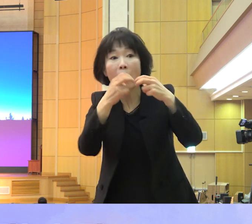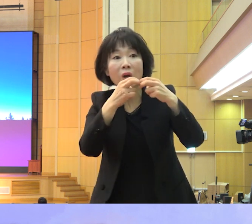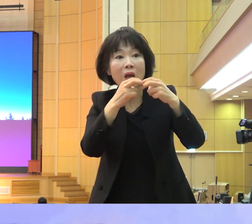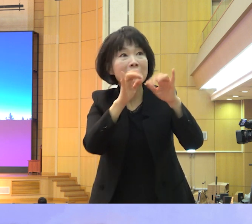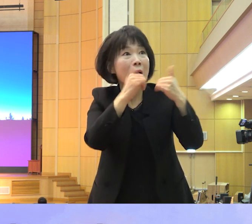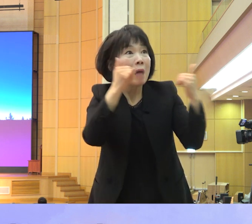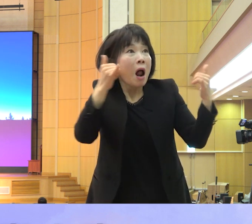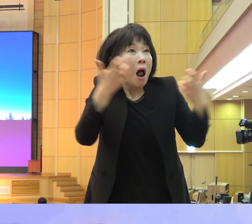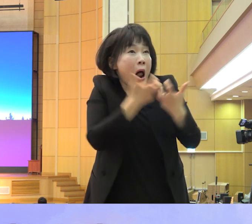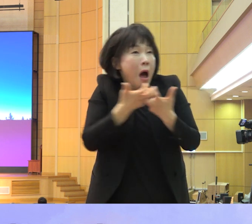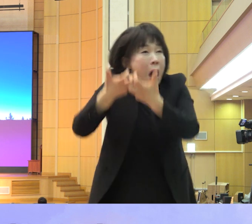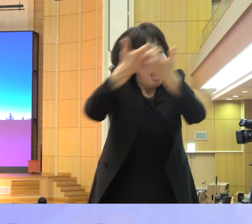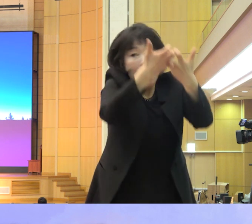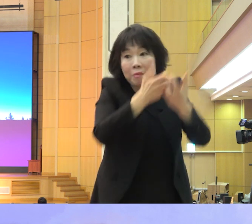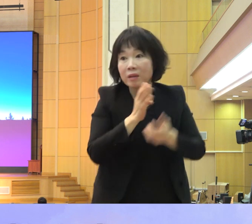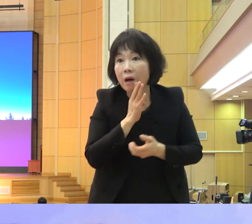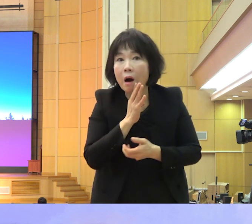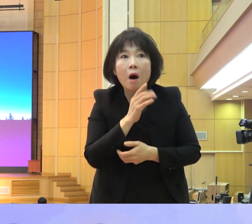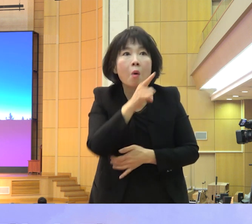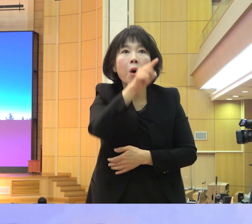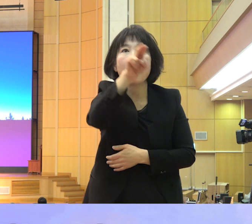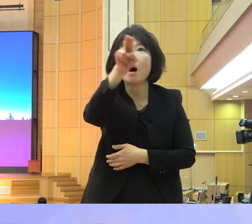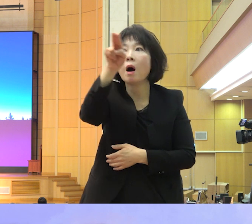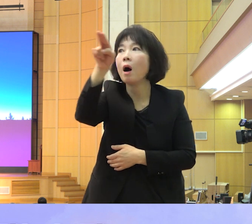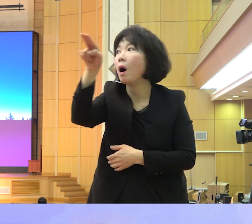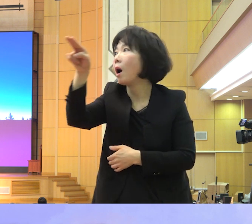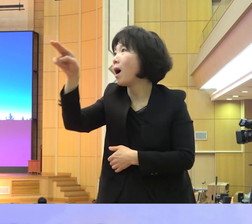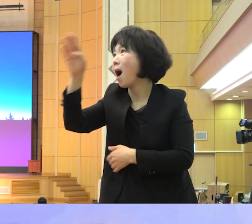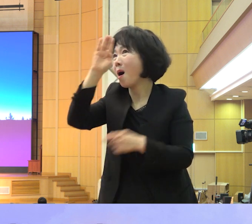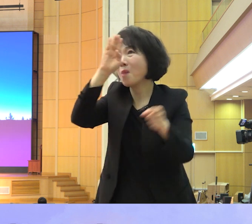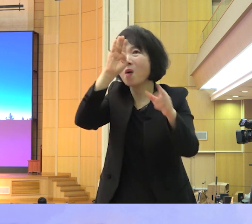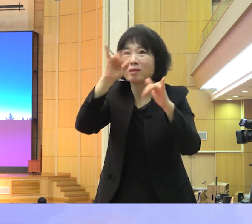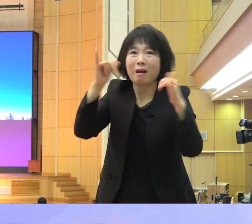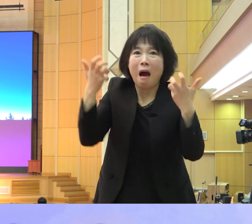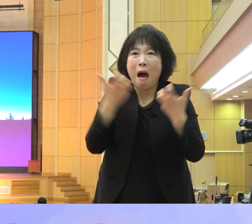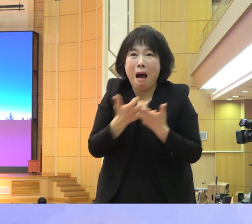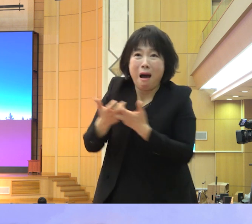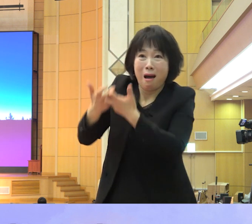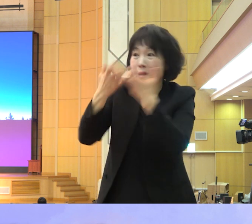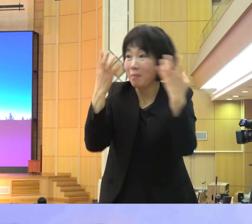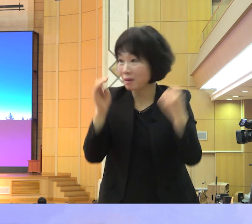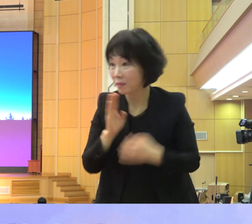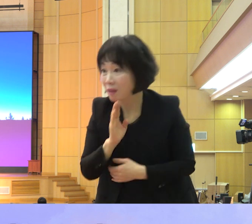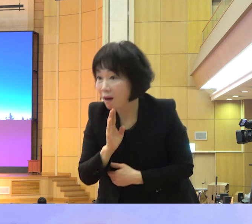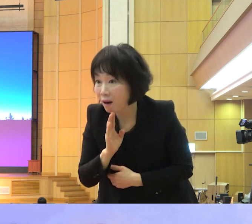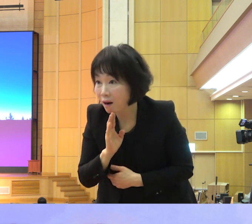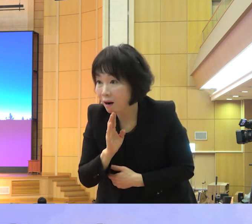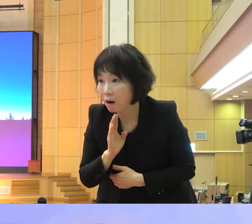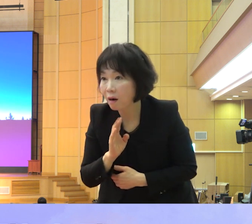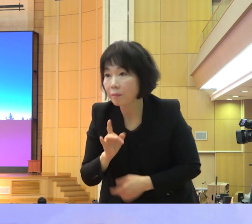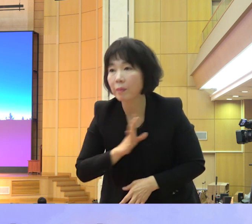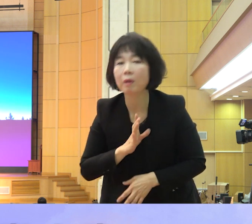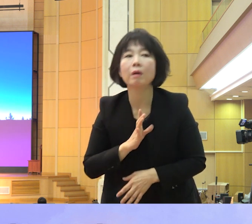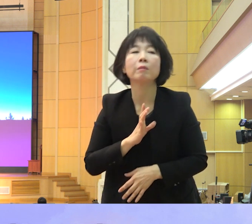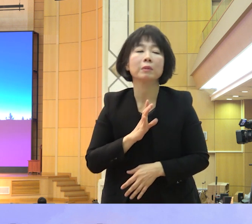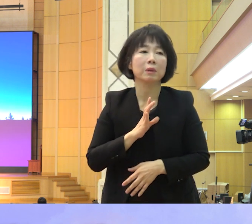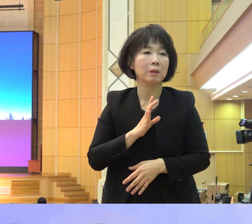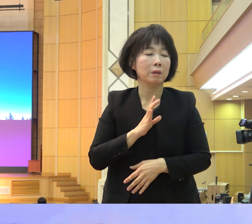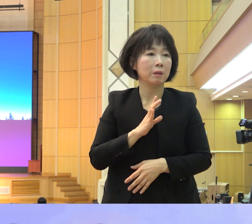많잖아요. 병원마다 왜 그렇게 병자들이 많은지. 예수님 앞에 다가온